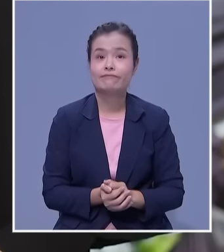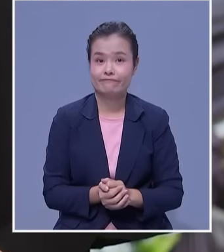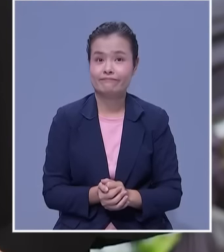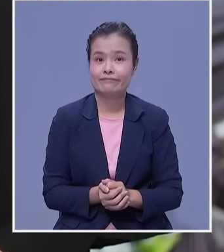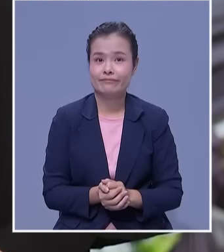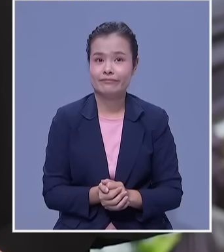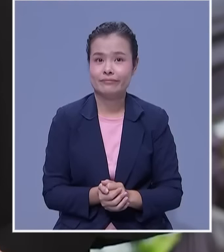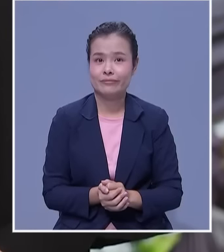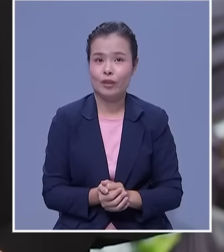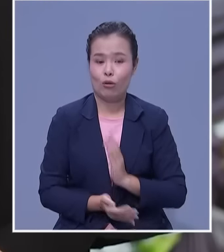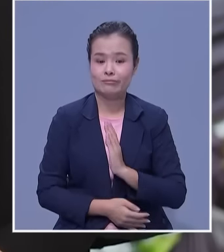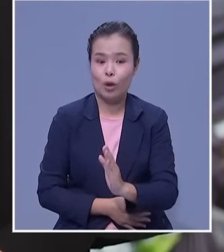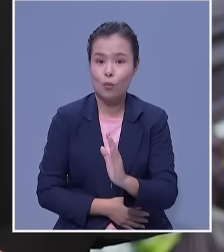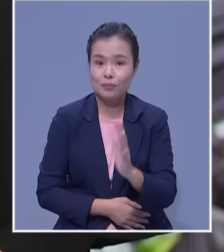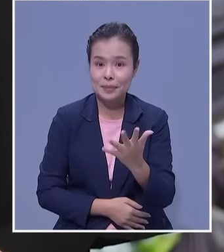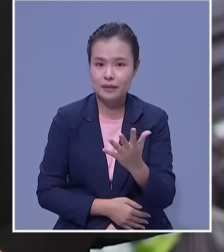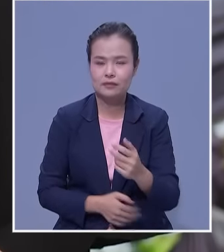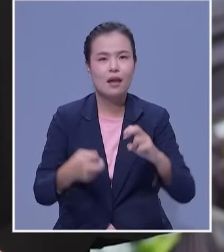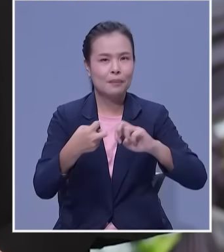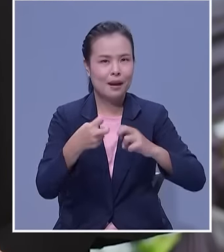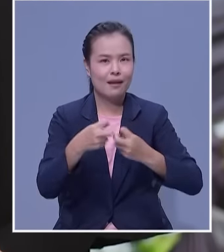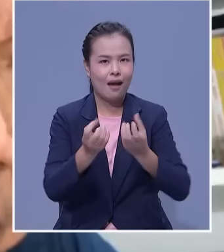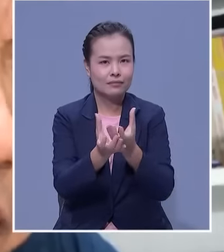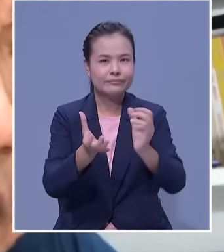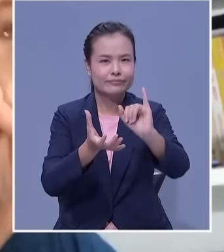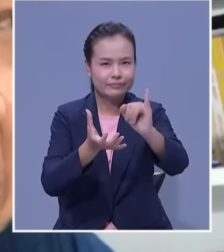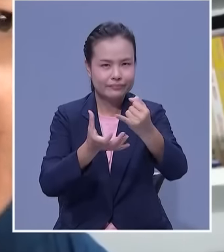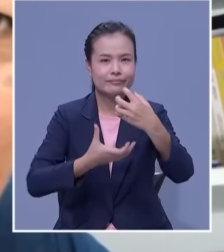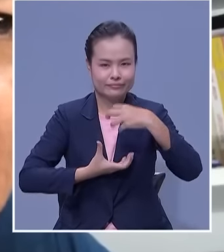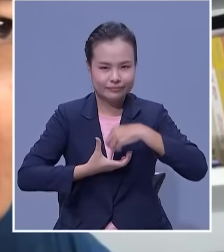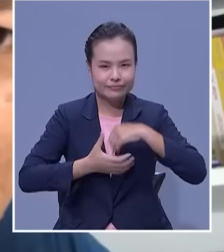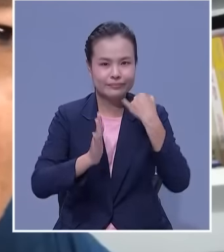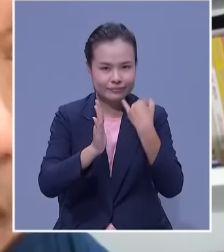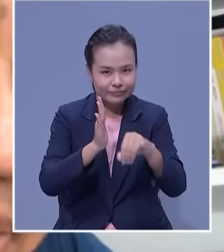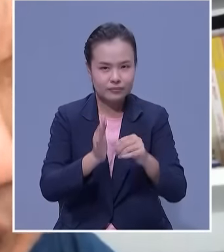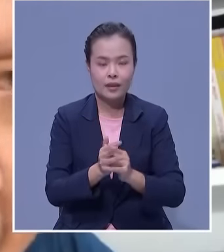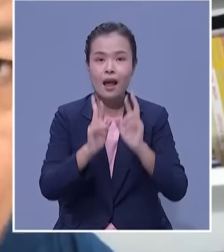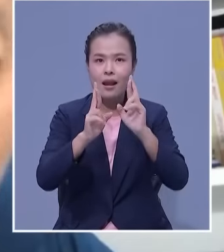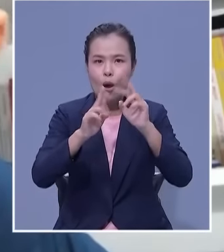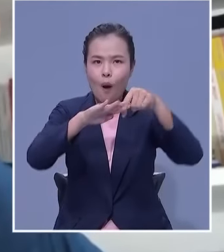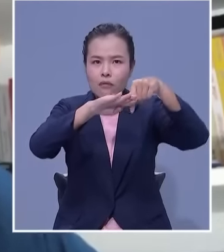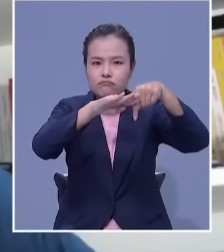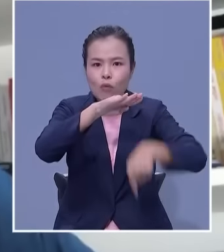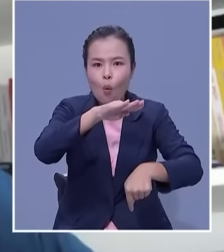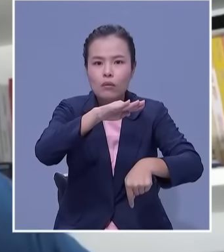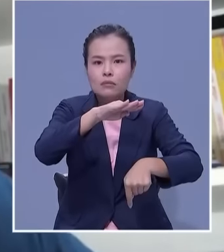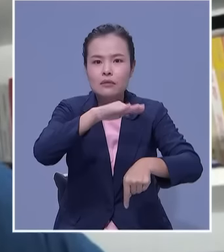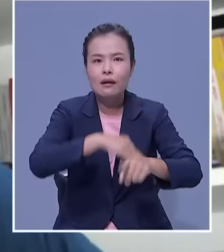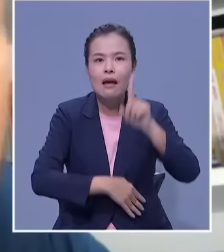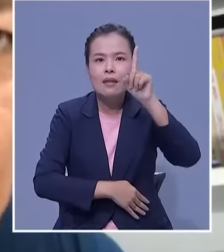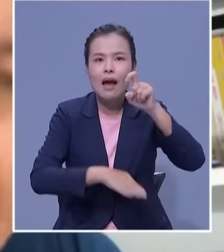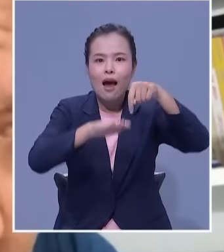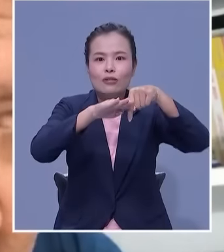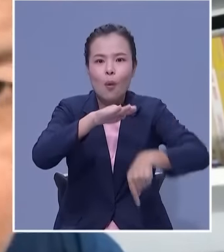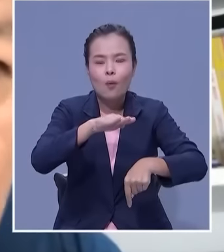ว่าไม่ซื่อสัตย์สุจริตระวังมีปัญหาด้านจริยธรรมเหมือนกันระวังจะตกนรกนะครับอื